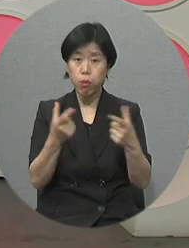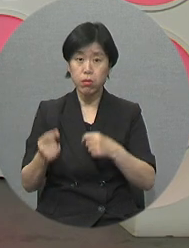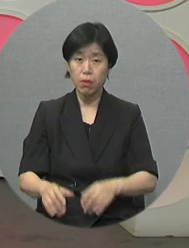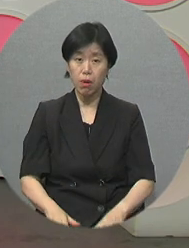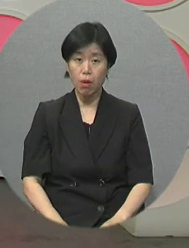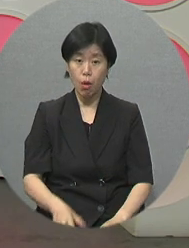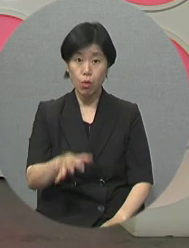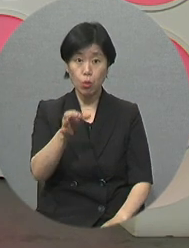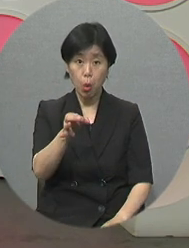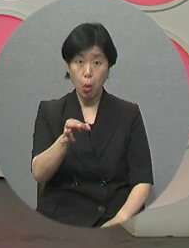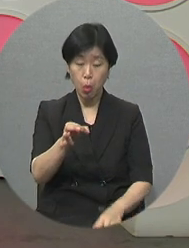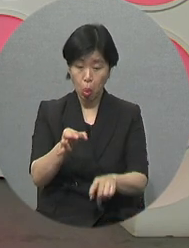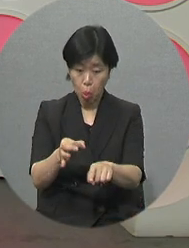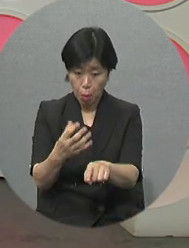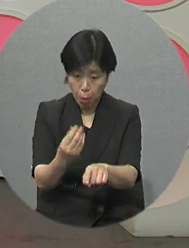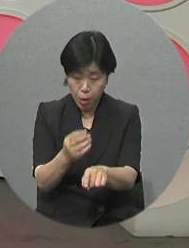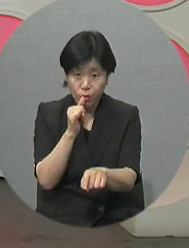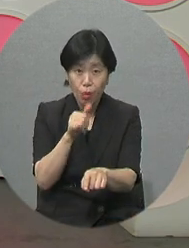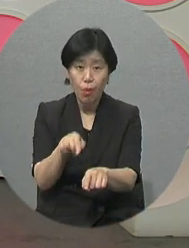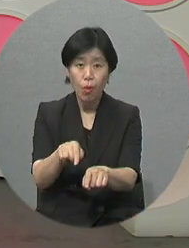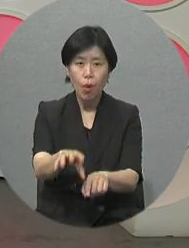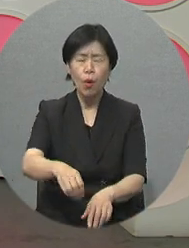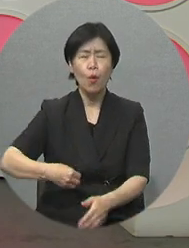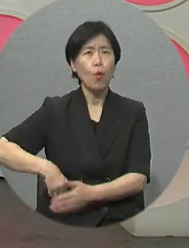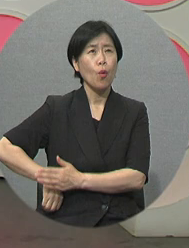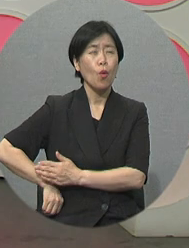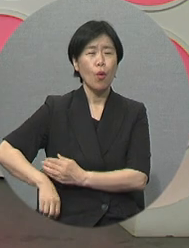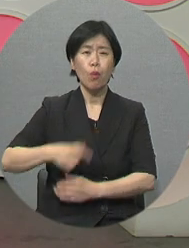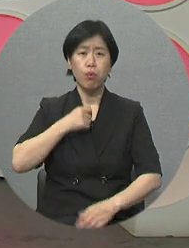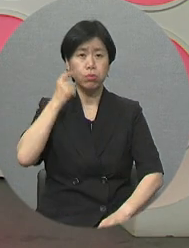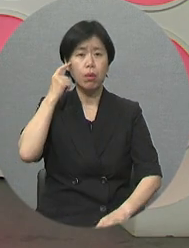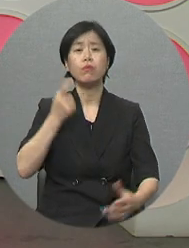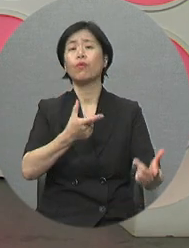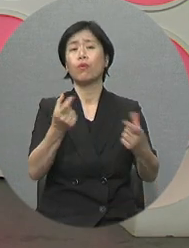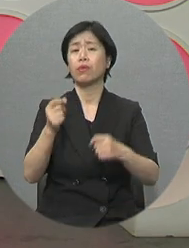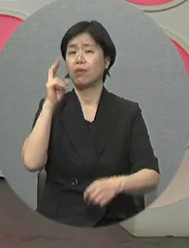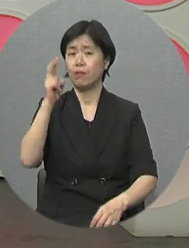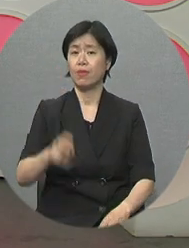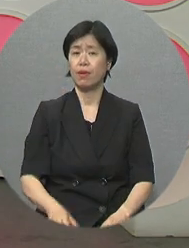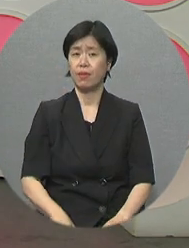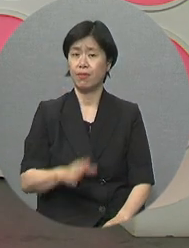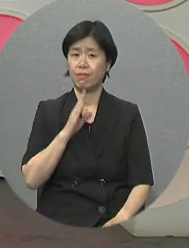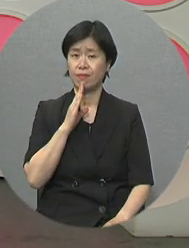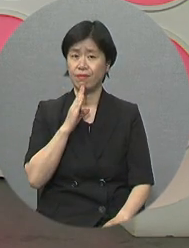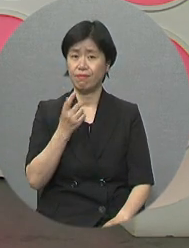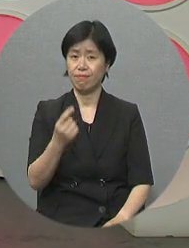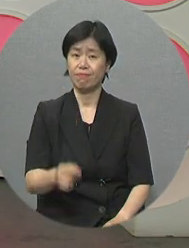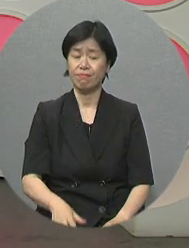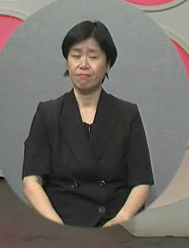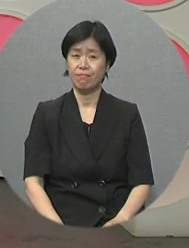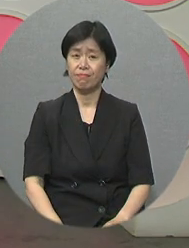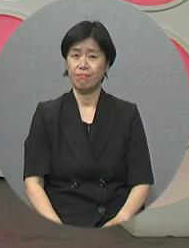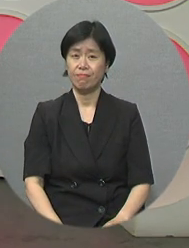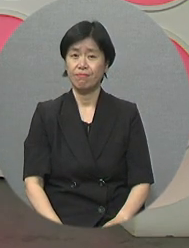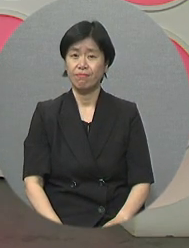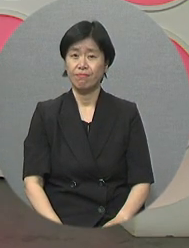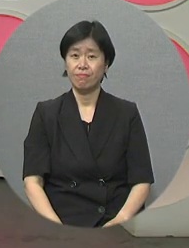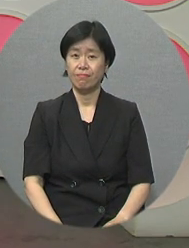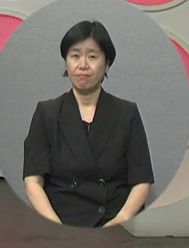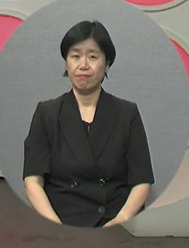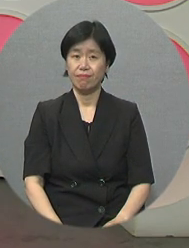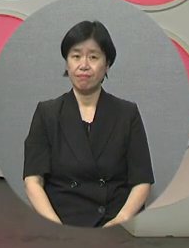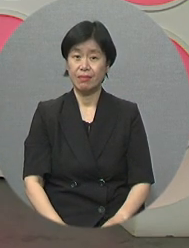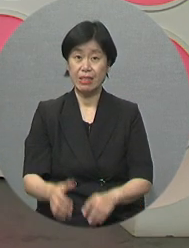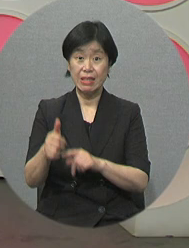눈앞에 있으면 그게 방금 그랬잖아. 준호 씨도 막 이거 생각 못 여기 되고. 위에 있는데 와 미치겠더라. 근데 그분이 그 마음의